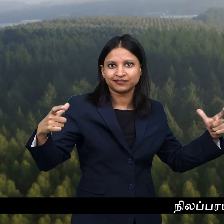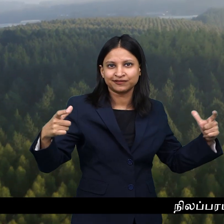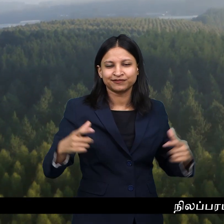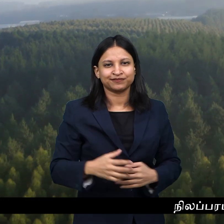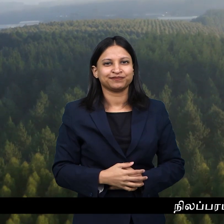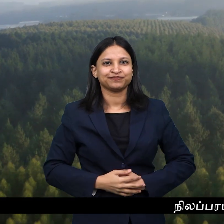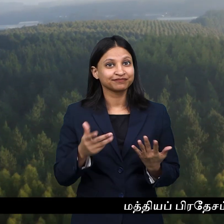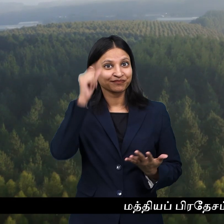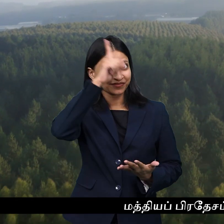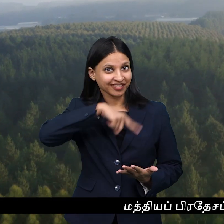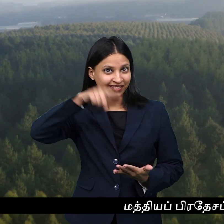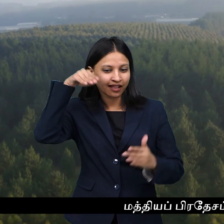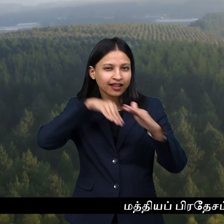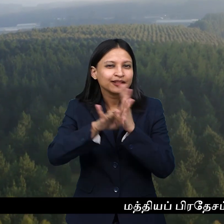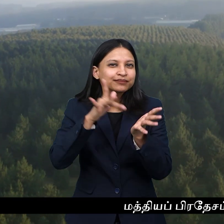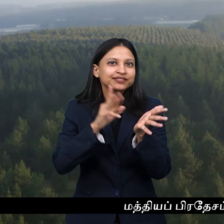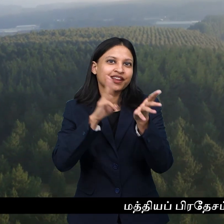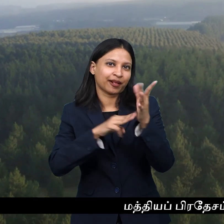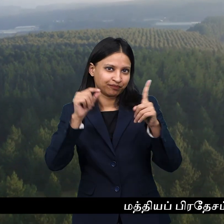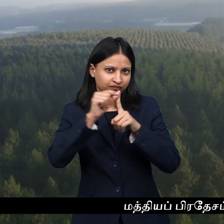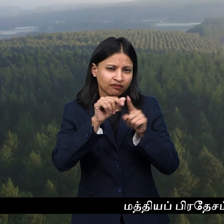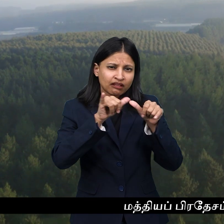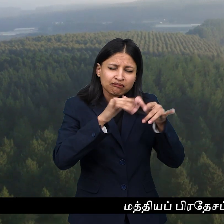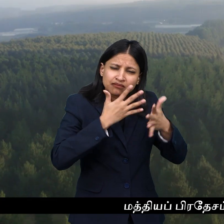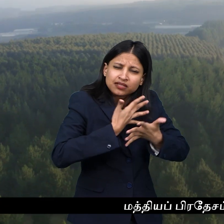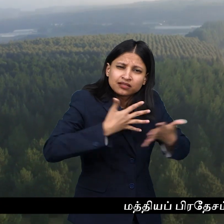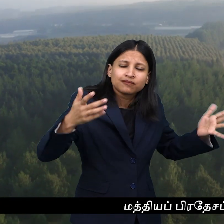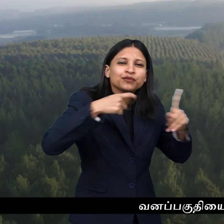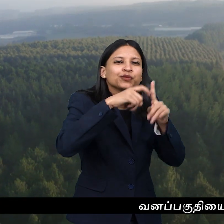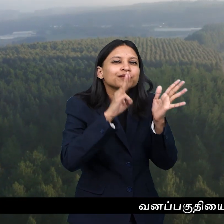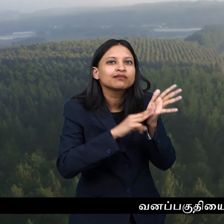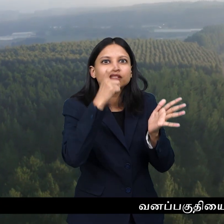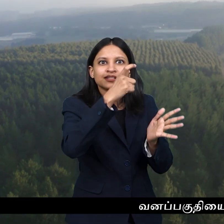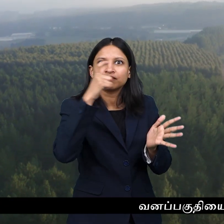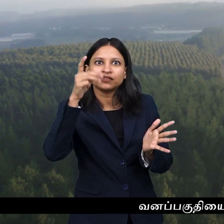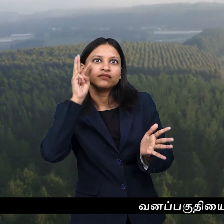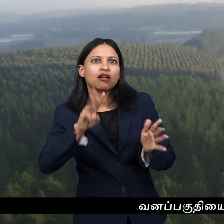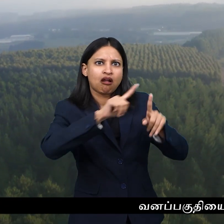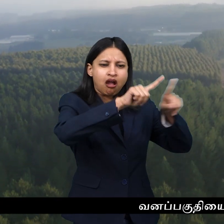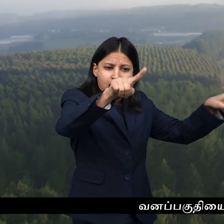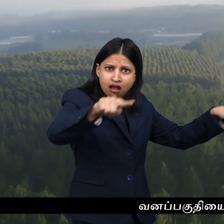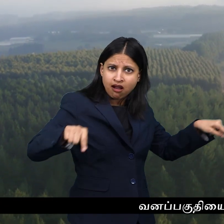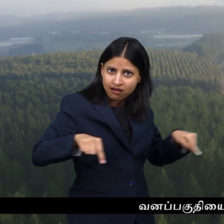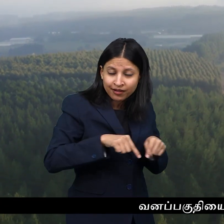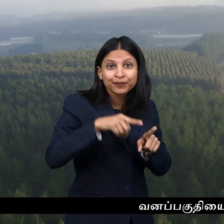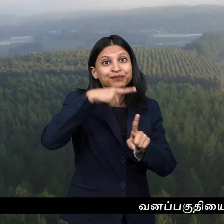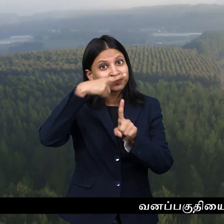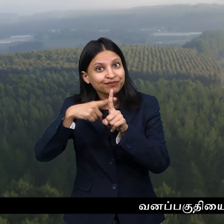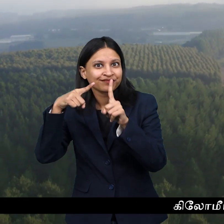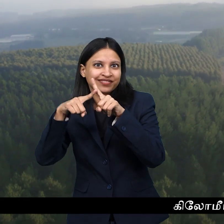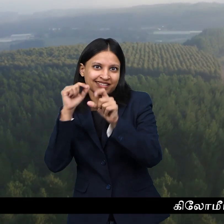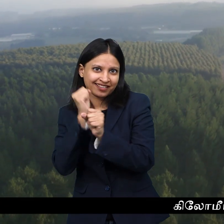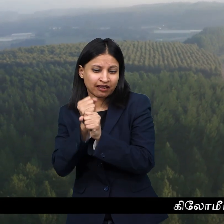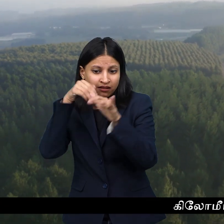21.5% ஆகும். மத்திய பிரதேசம் இந்தியாவிலேயே மிக பெரிய வனப்பகுதியை கொண்டுள்ளது. 77,000